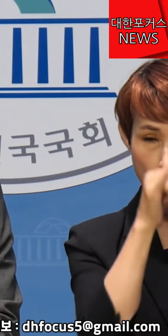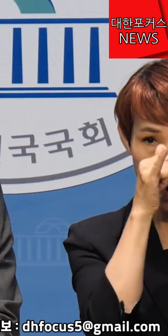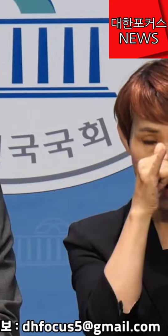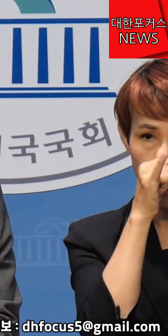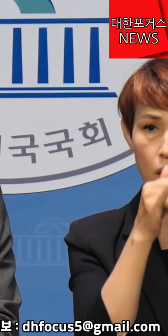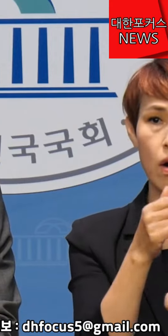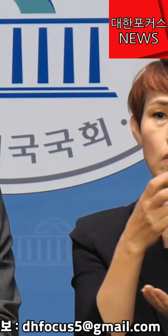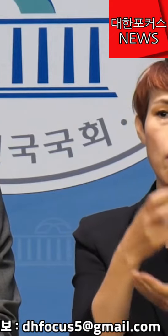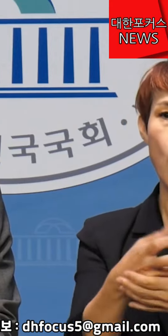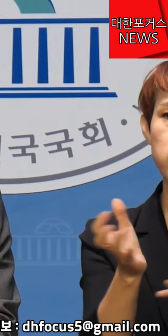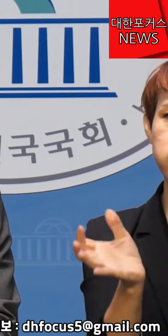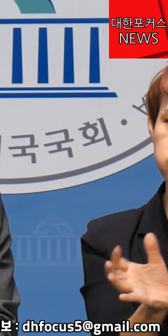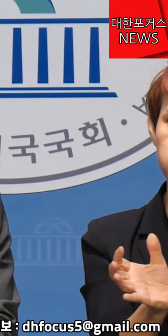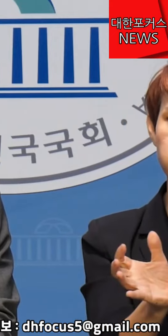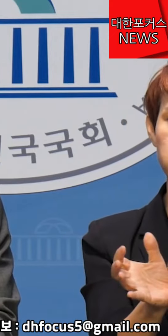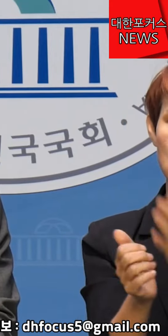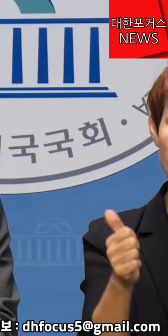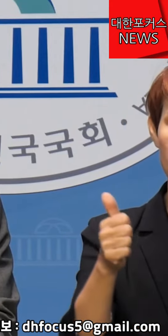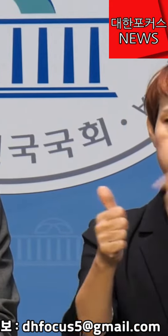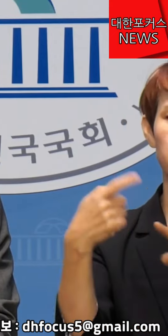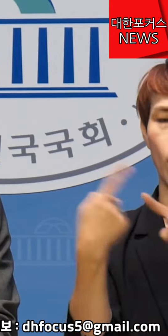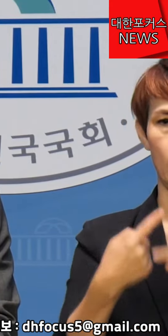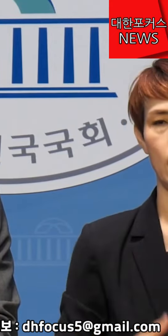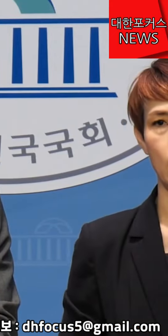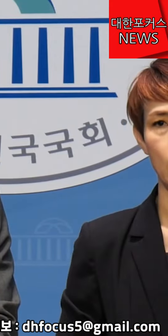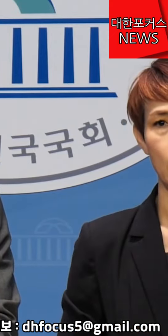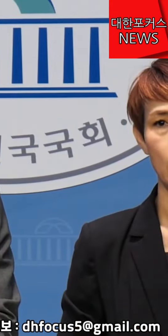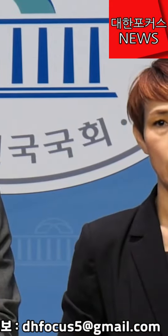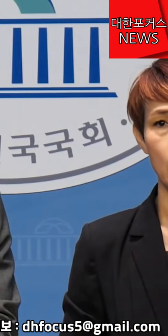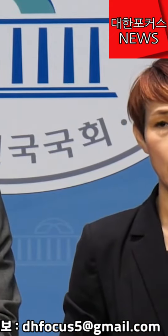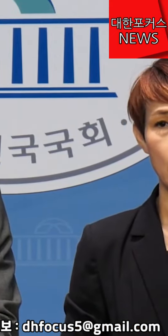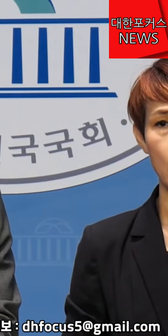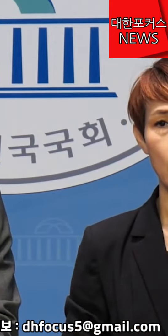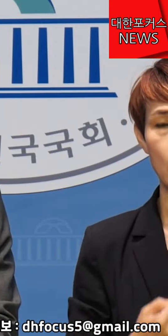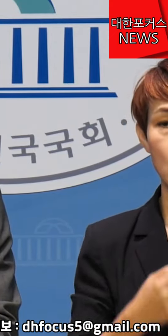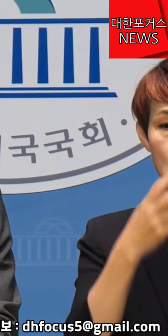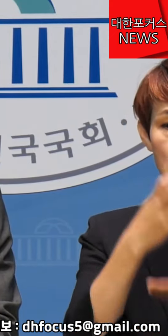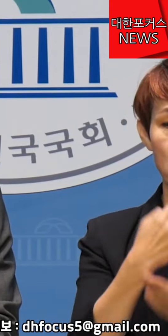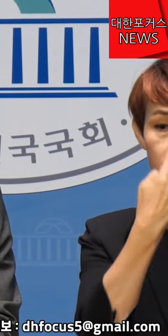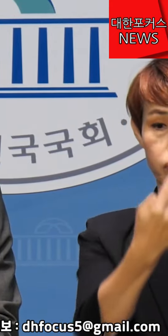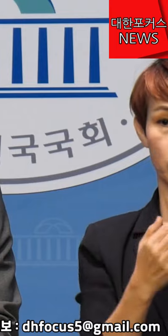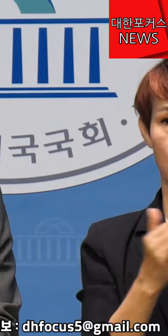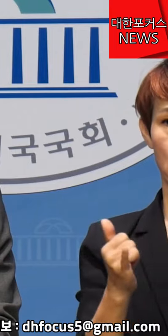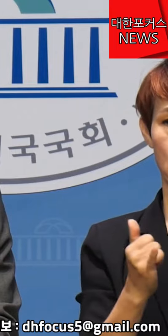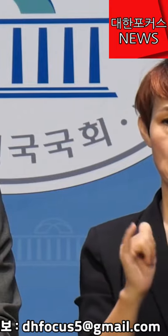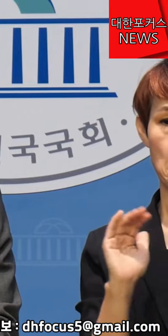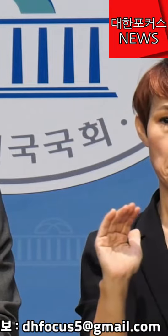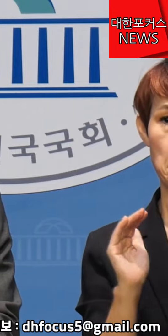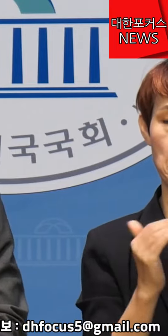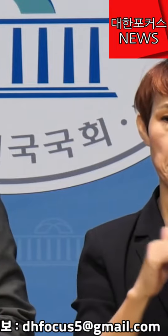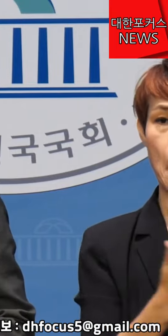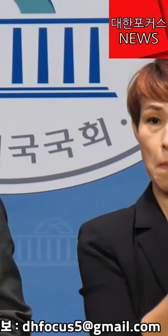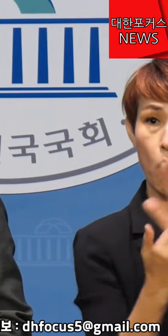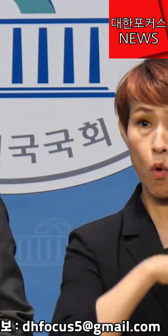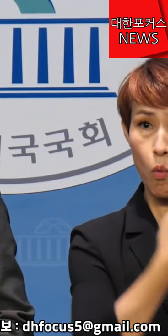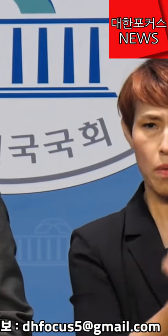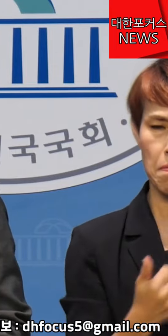사법부를 농락하는 것입니다. 피고인의 방어권을 심각하게 침해하는 행위로 명백한